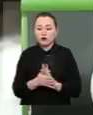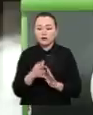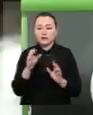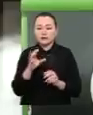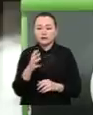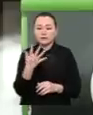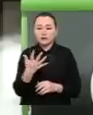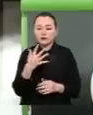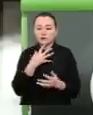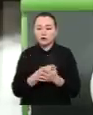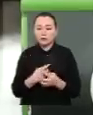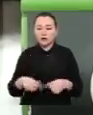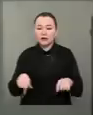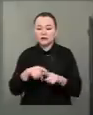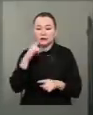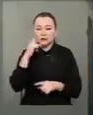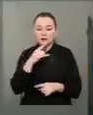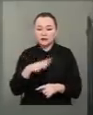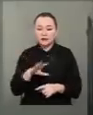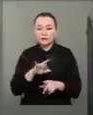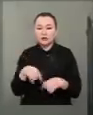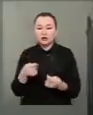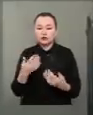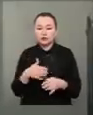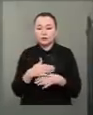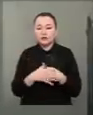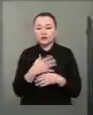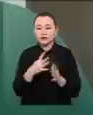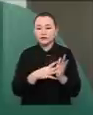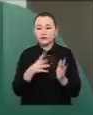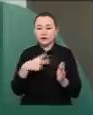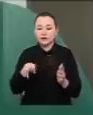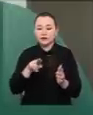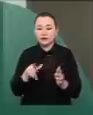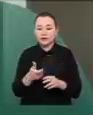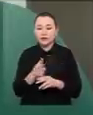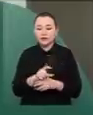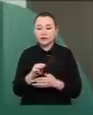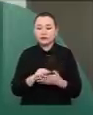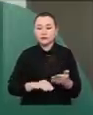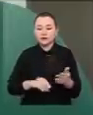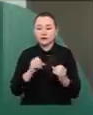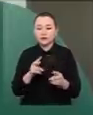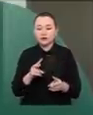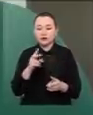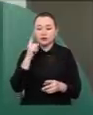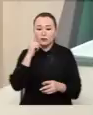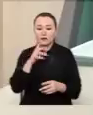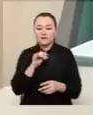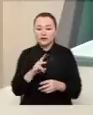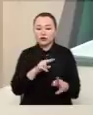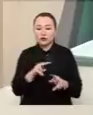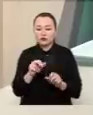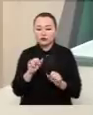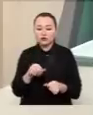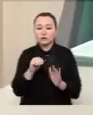5 отечественными организациями. Им передали уже почти 9 миллиардов тенге. И этот список, как полагают финрегуляторы,